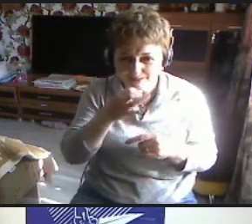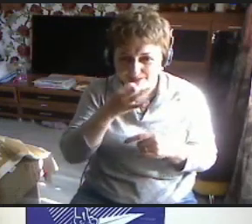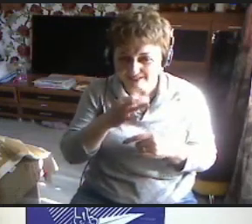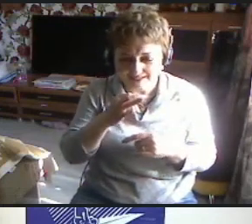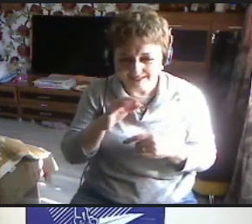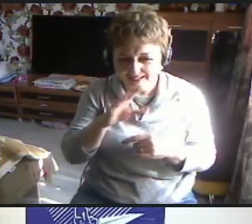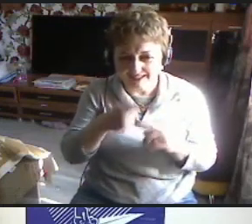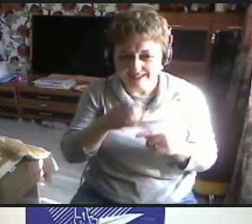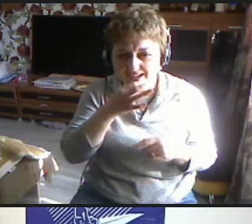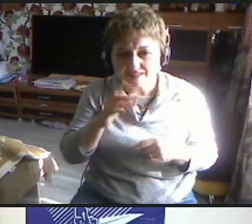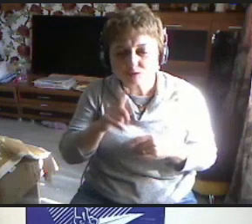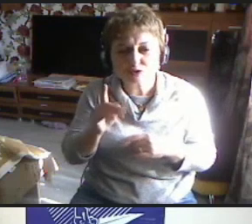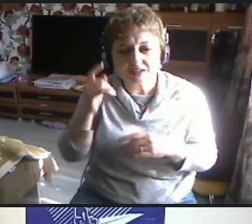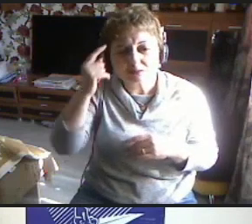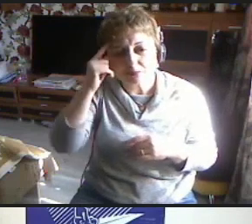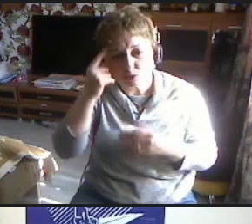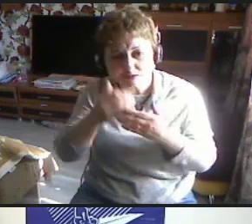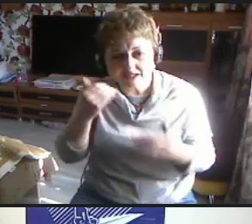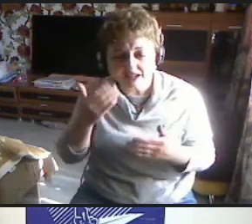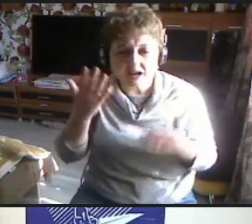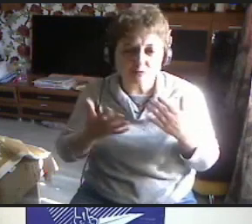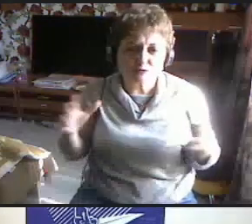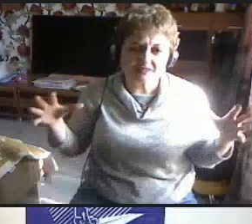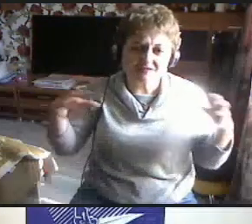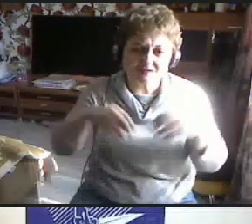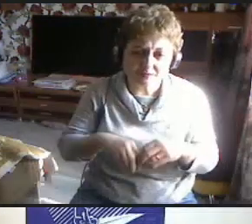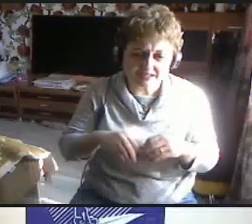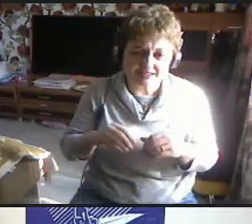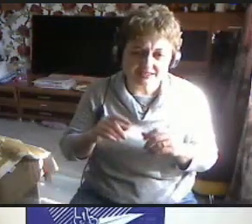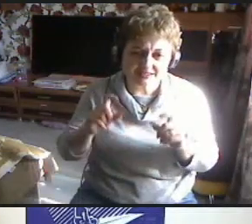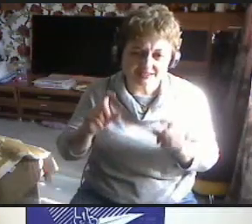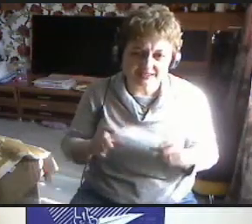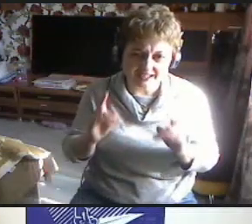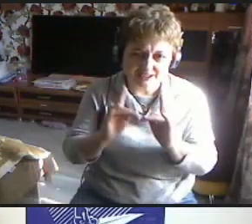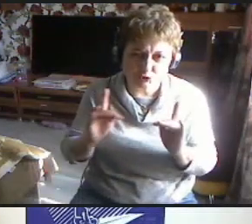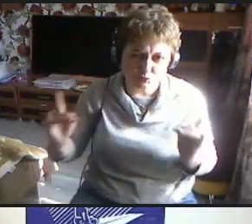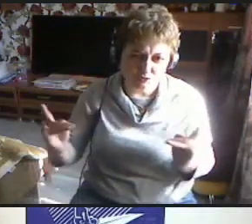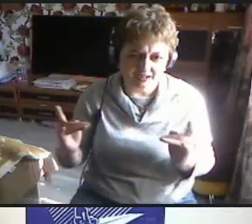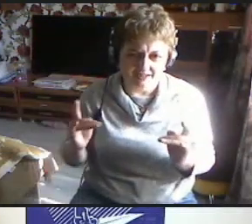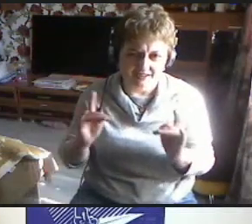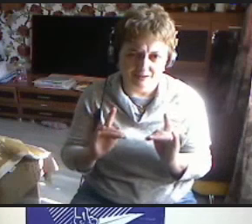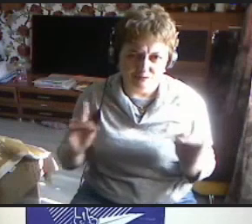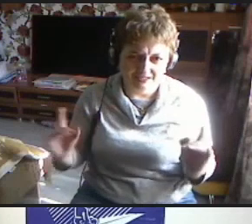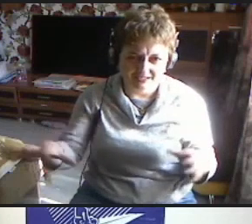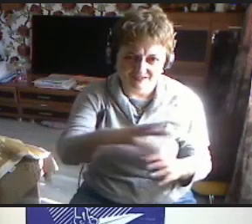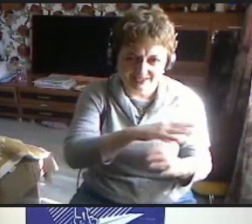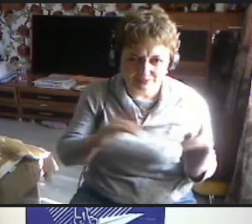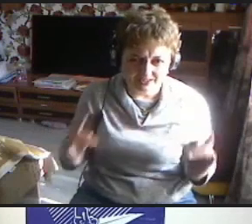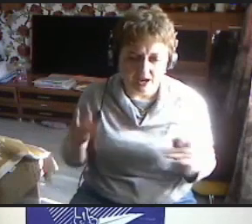детей распределить. Можно всем вместе сесть, да, на какие-то стулья, там, я не знаю, пуфики. Можно сделать еще что-либо